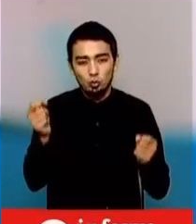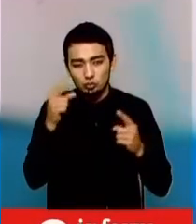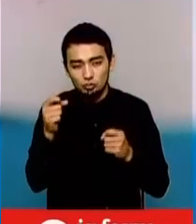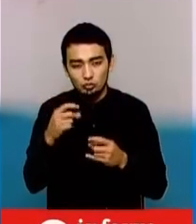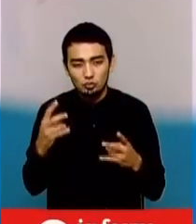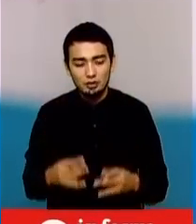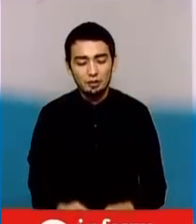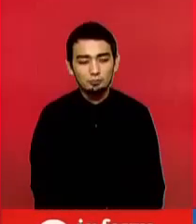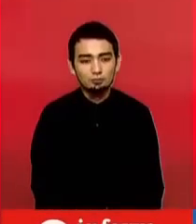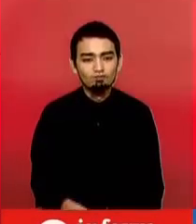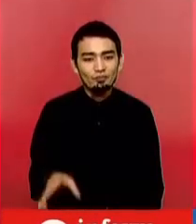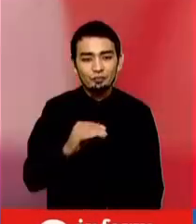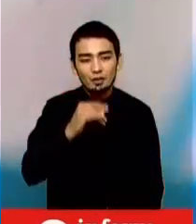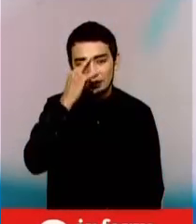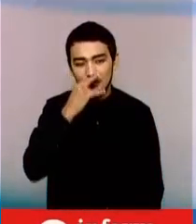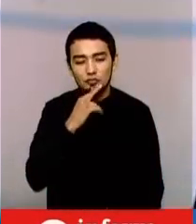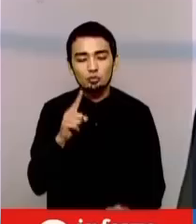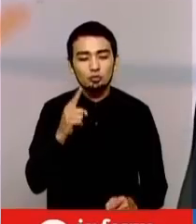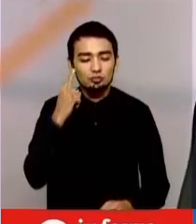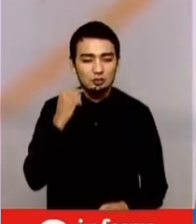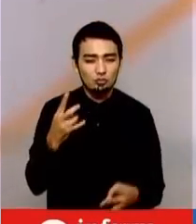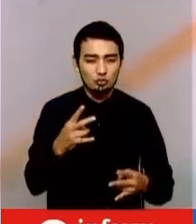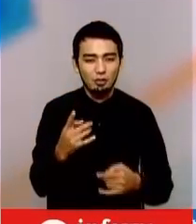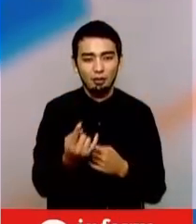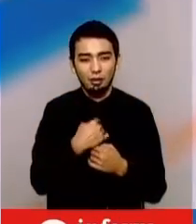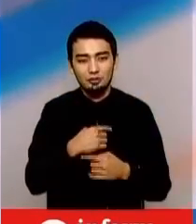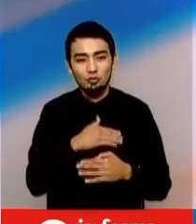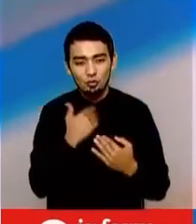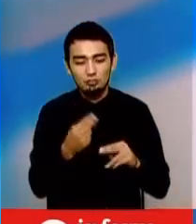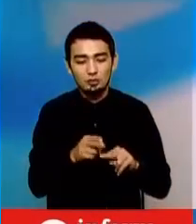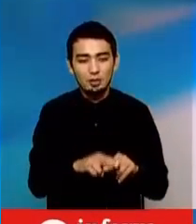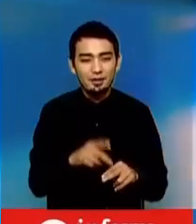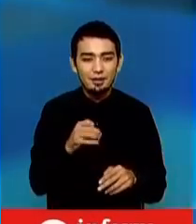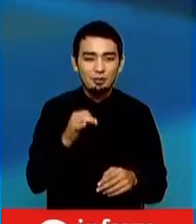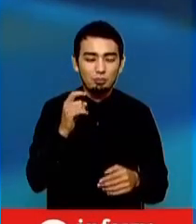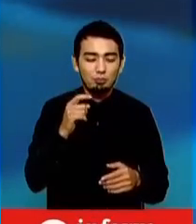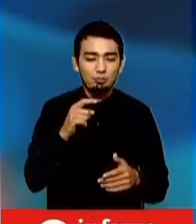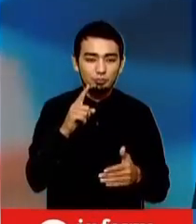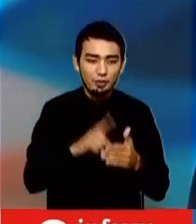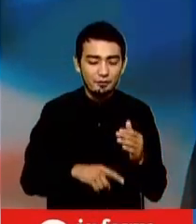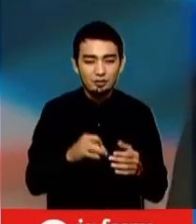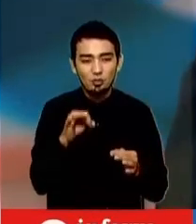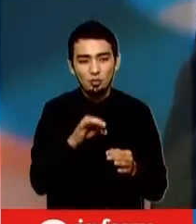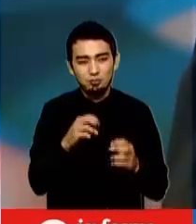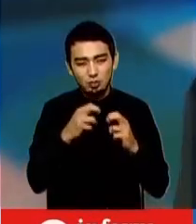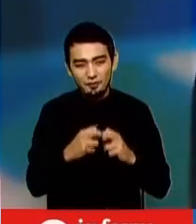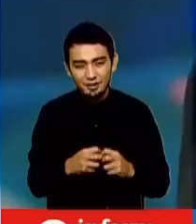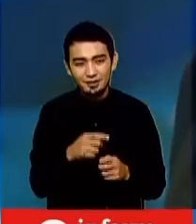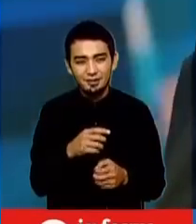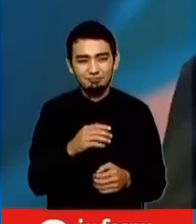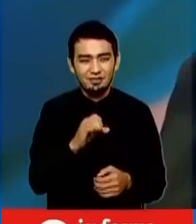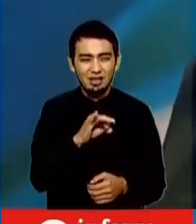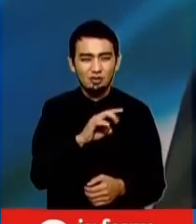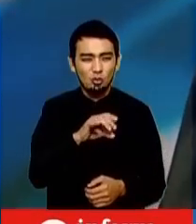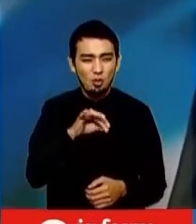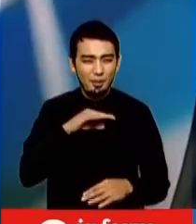что нужно знать всем казахстанцам, как не попасться на руки мошенников, что вот проверить инстаграм-страницу, можно ли проверить и так далее, и там